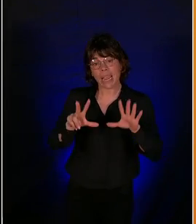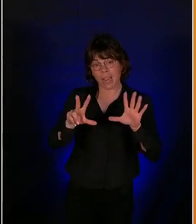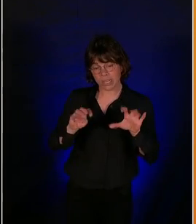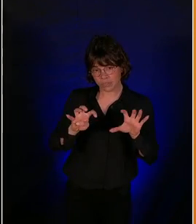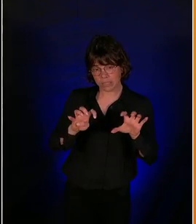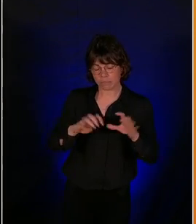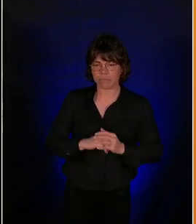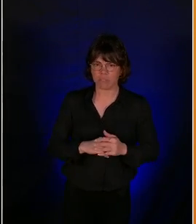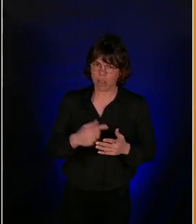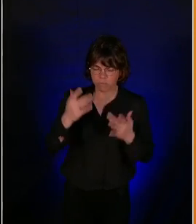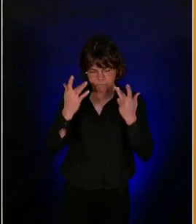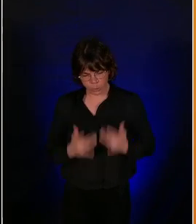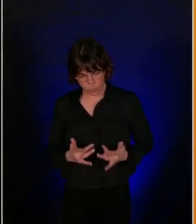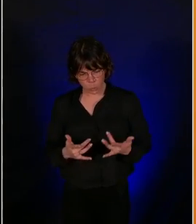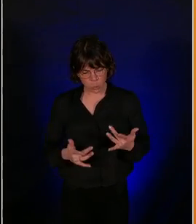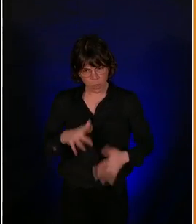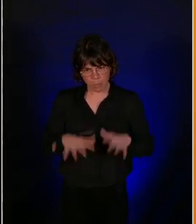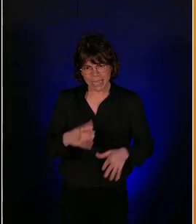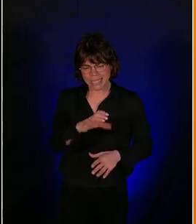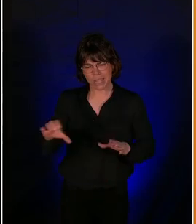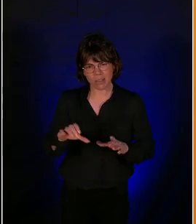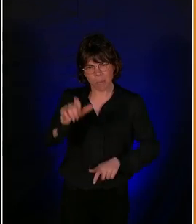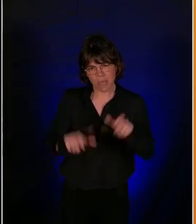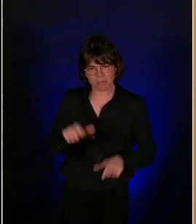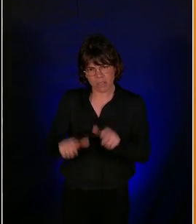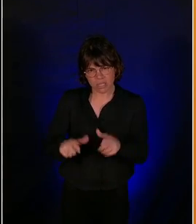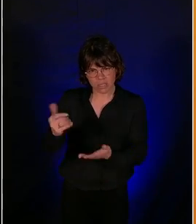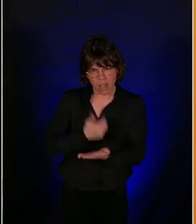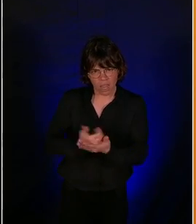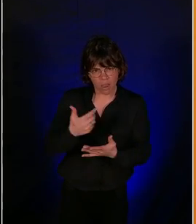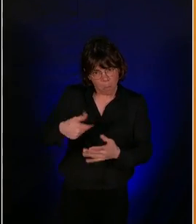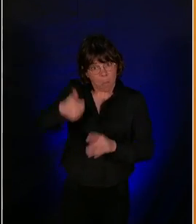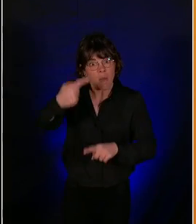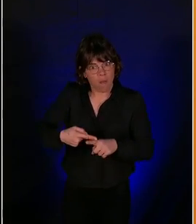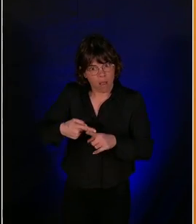très déçu plus de 500 salariés sont sortis en grève pour la première